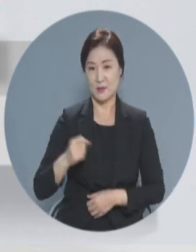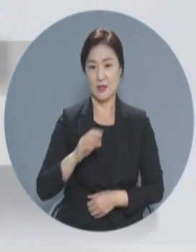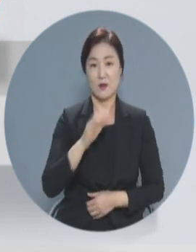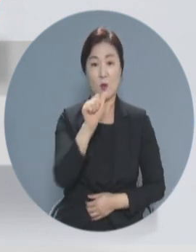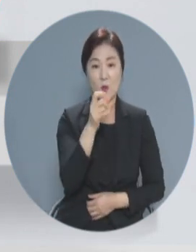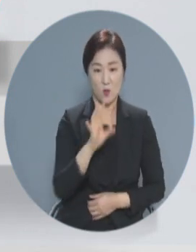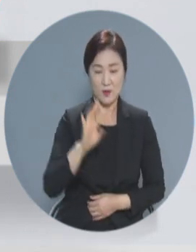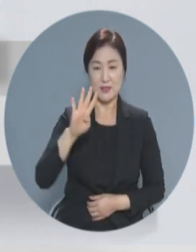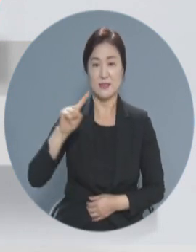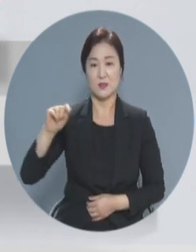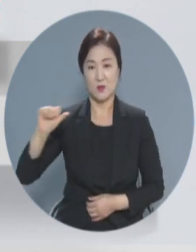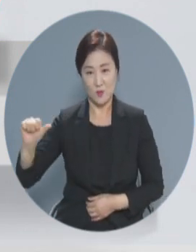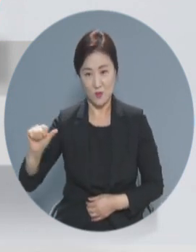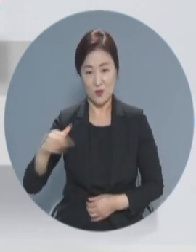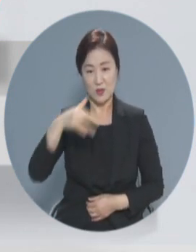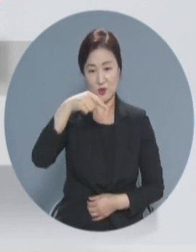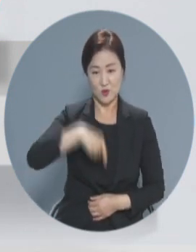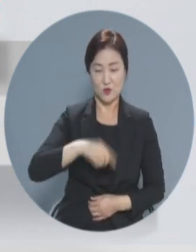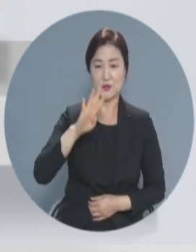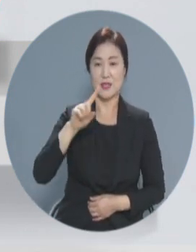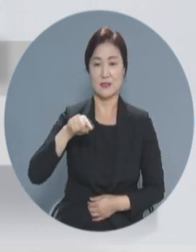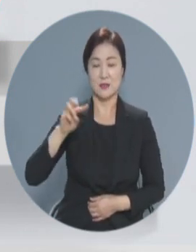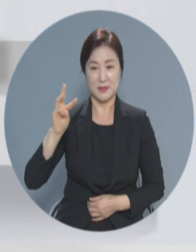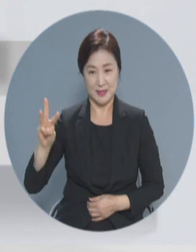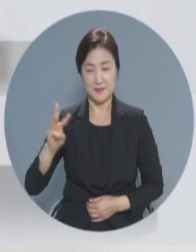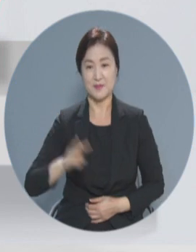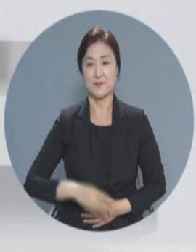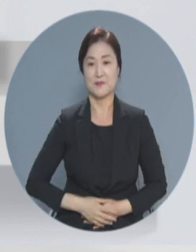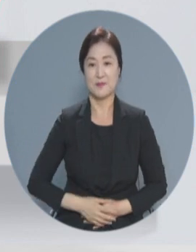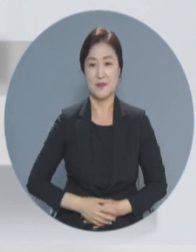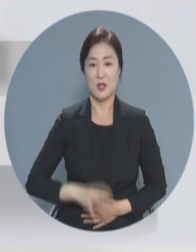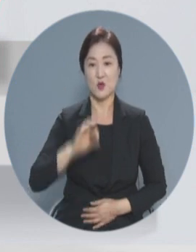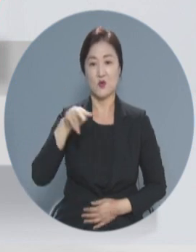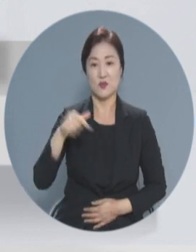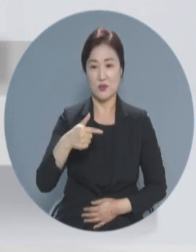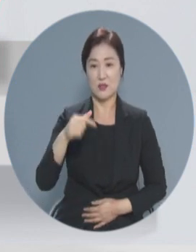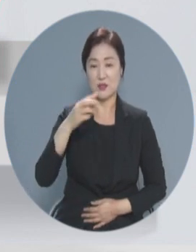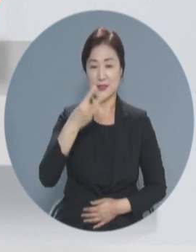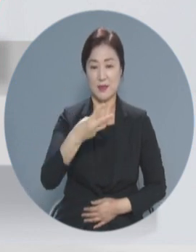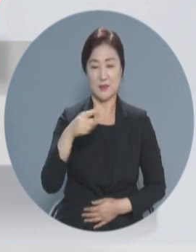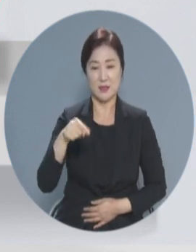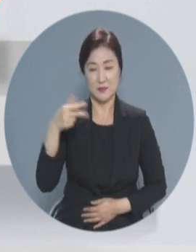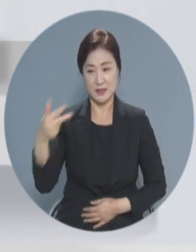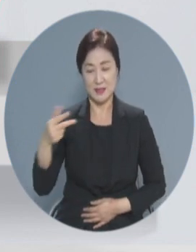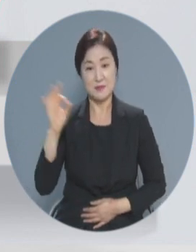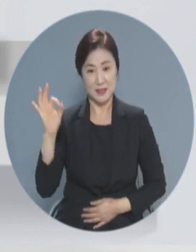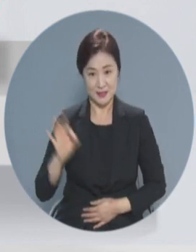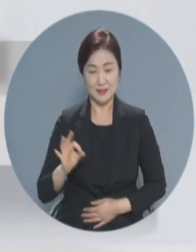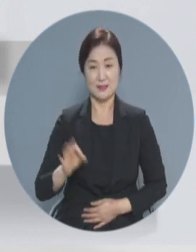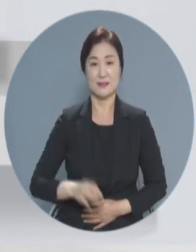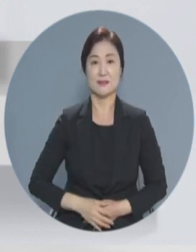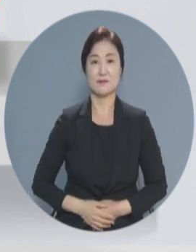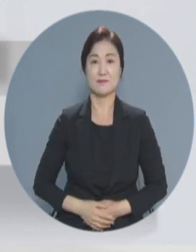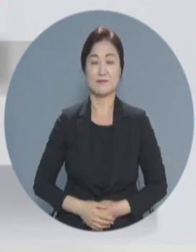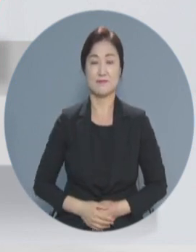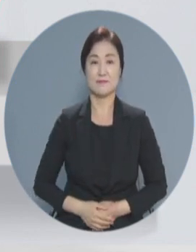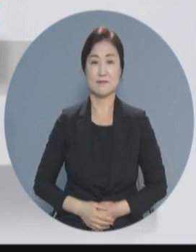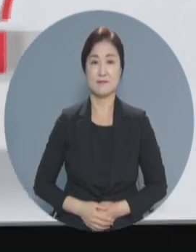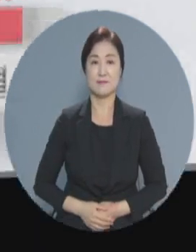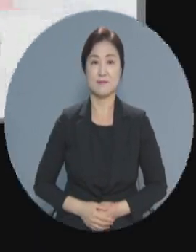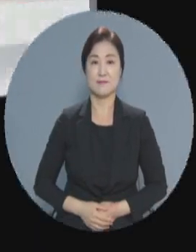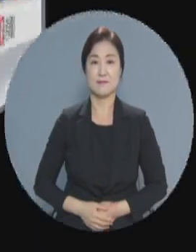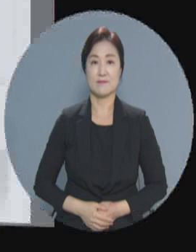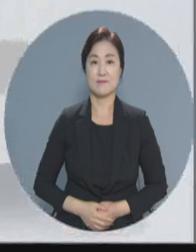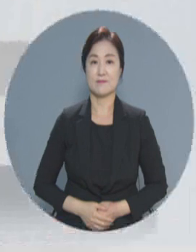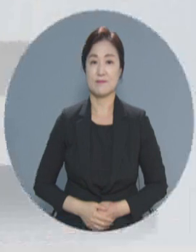떠오름 유당 추미애 4.3% 국민의 인 윤석렬 후보가 3.7% 로 나타났습니다